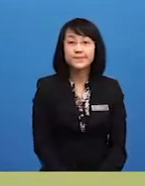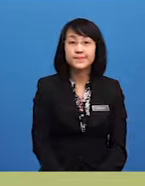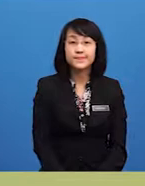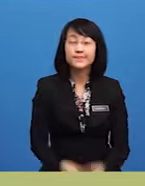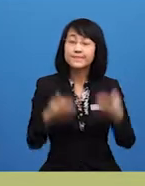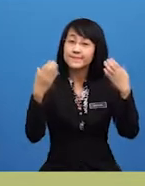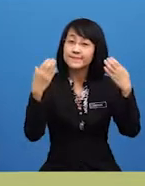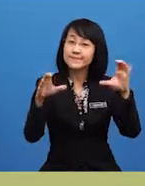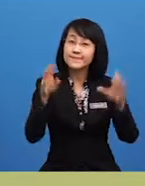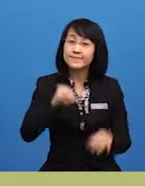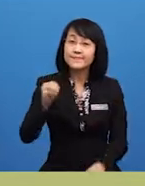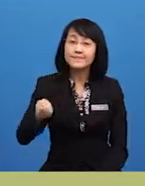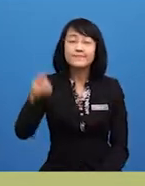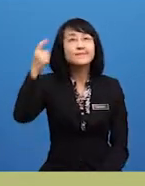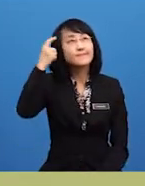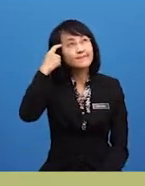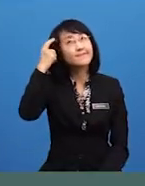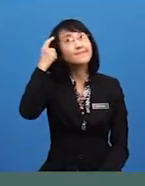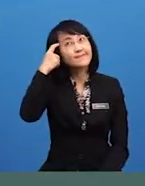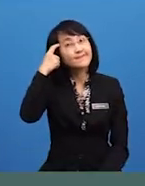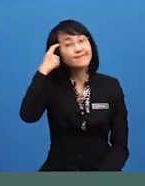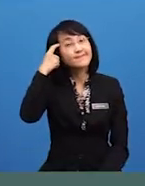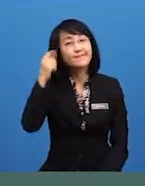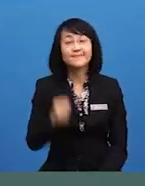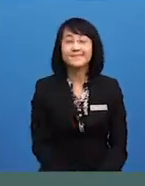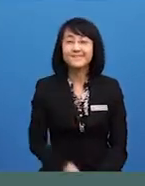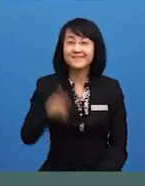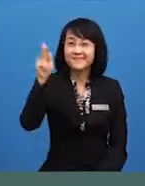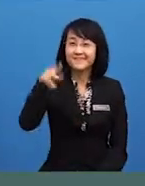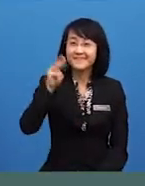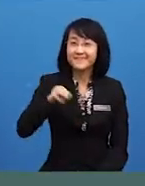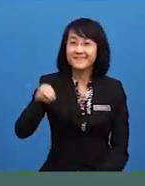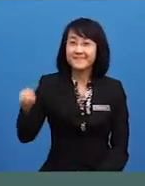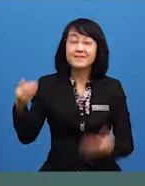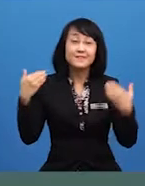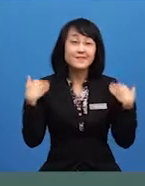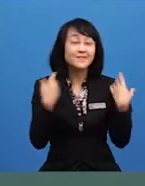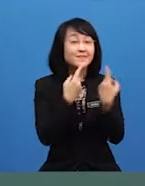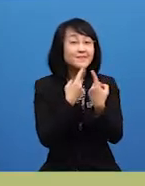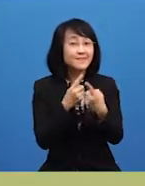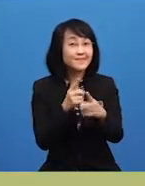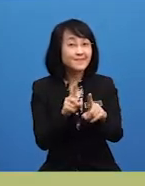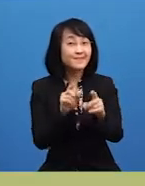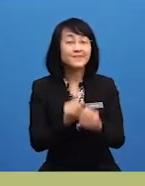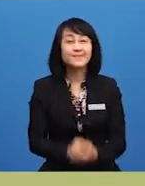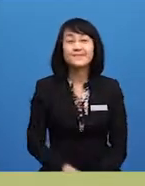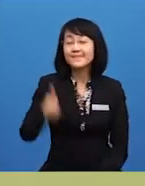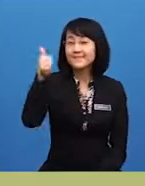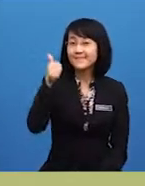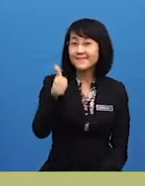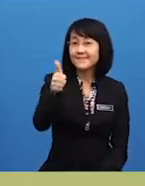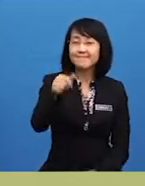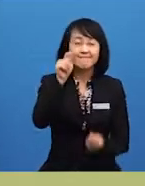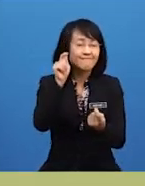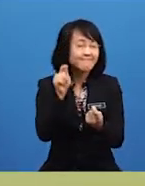Cuba murid-murid berfikir sejenak. Pasti murid-murid ada jawapannya. Bagus,